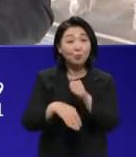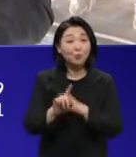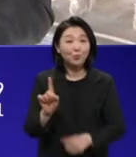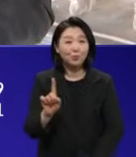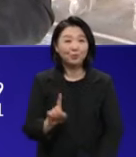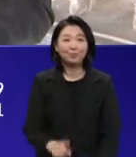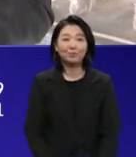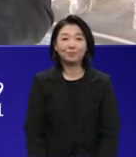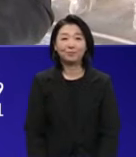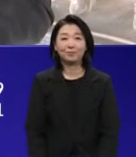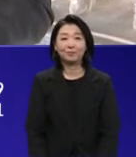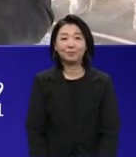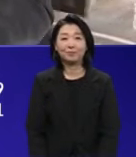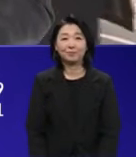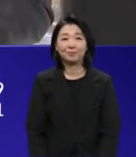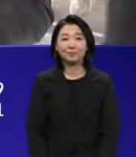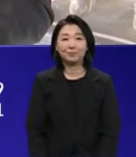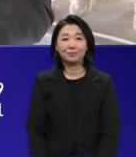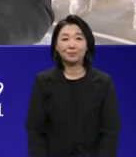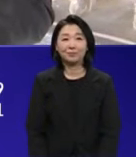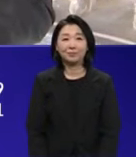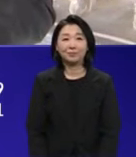어떻습니까?